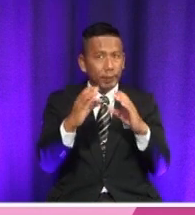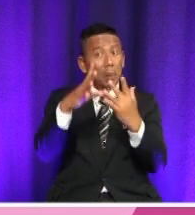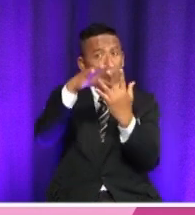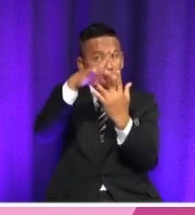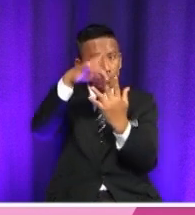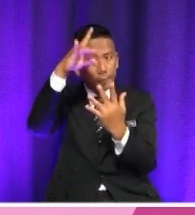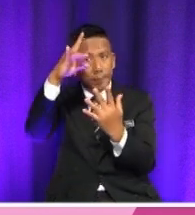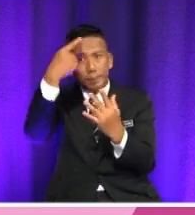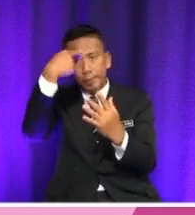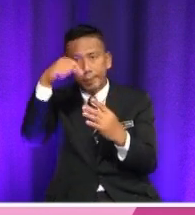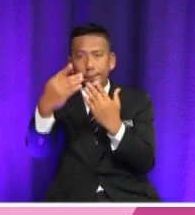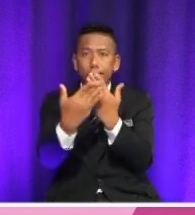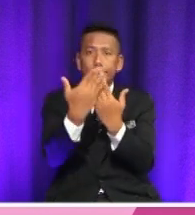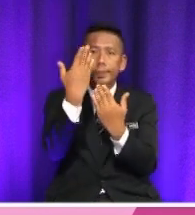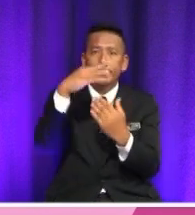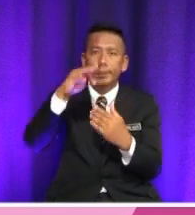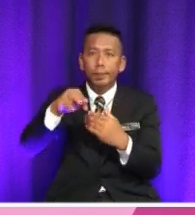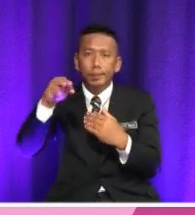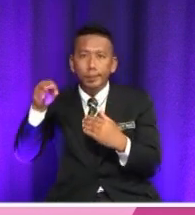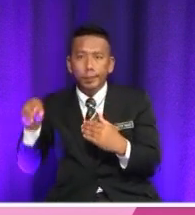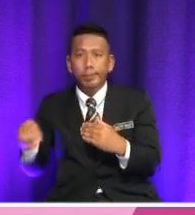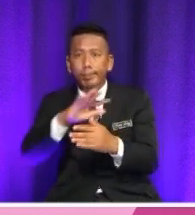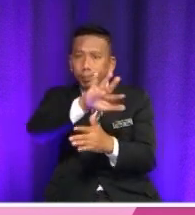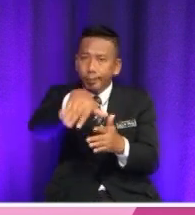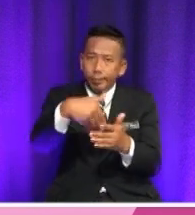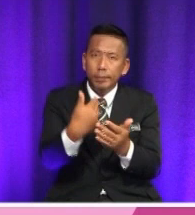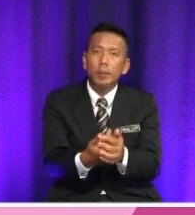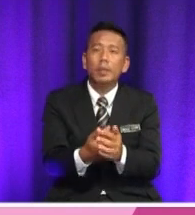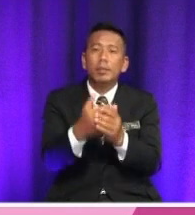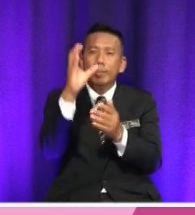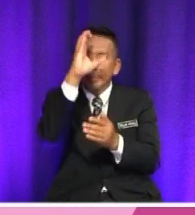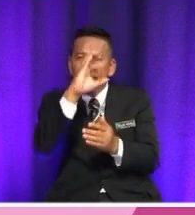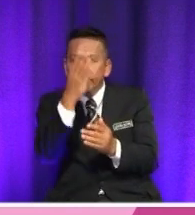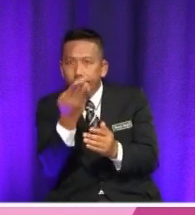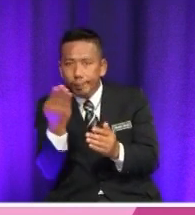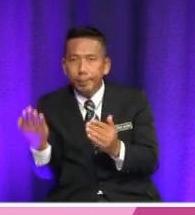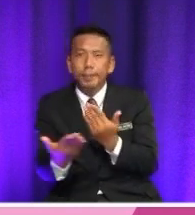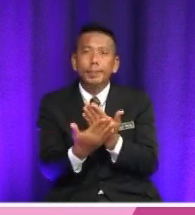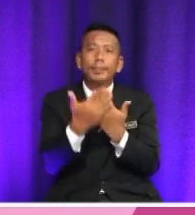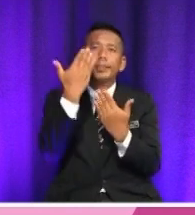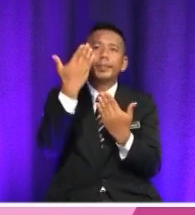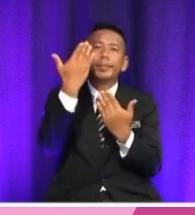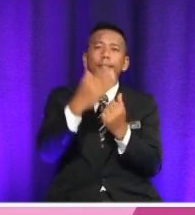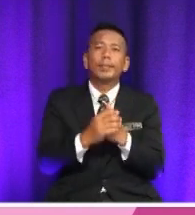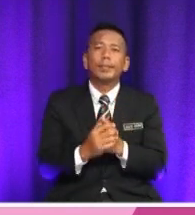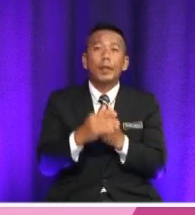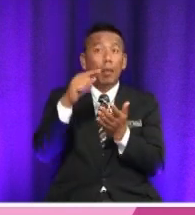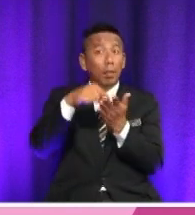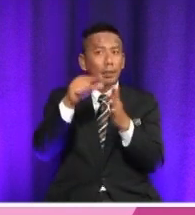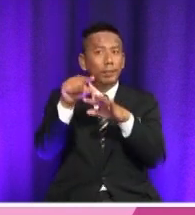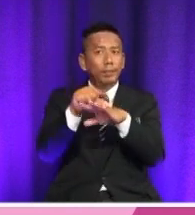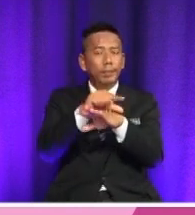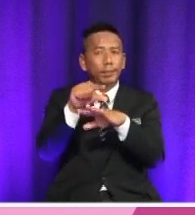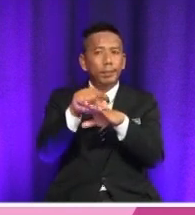untuk memudahkan murid-murid eh semua cari bahan-bahan yang mudah lah oke oke ini kita gunakan